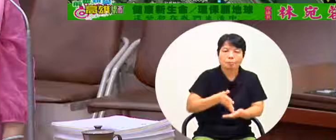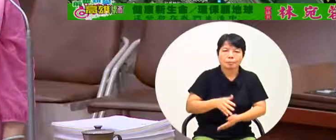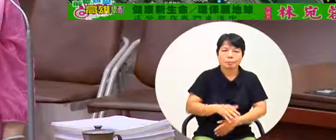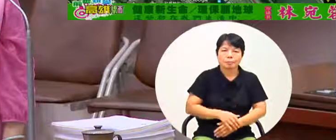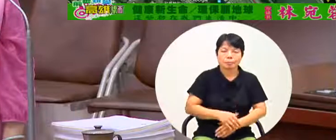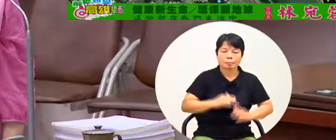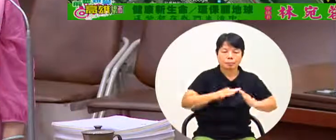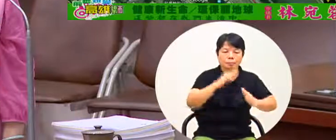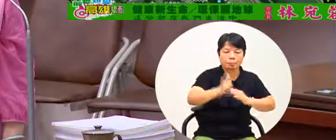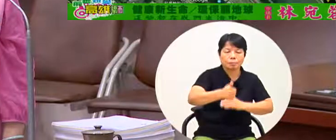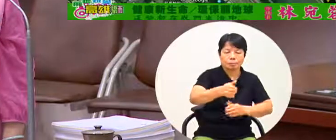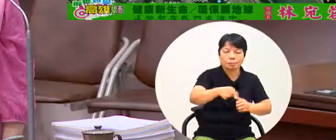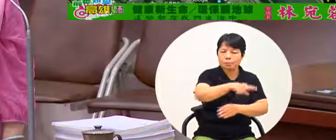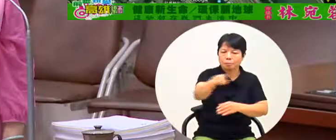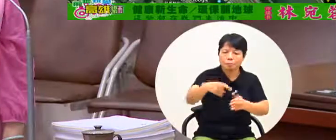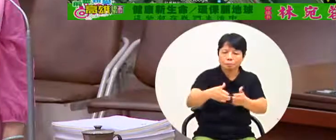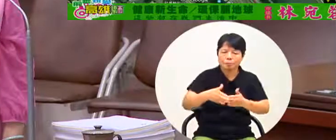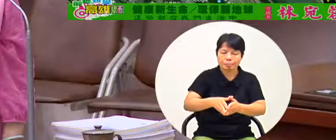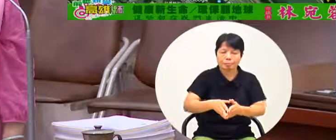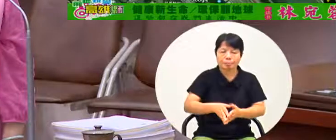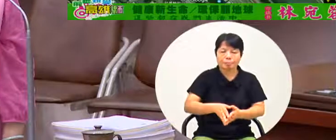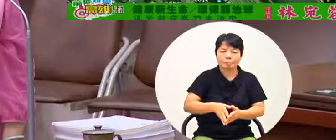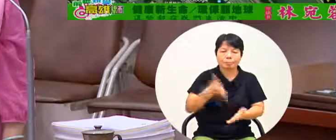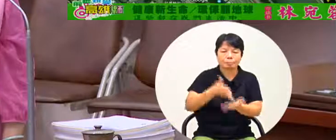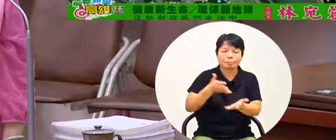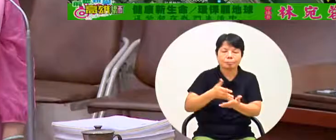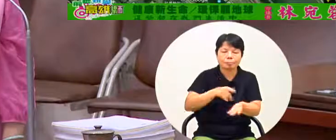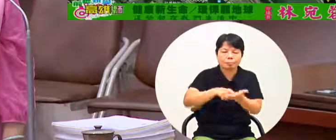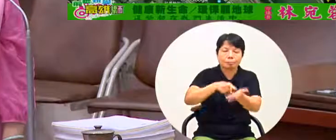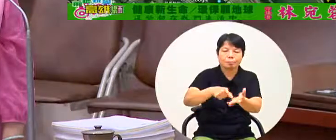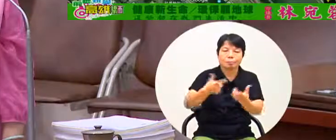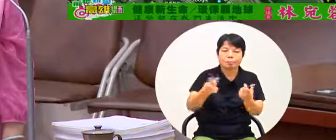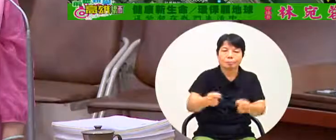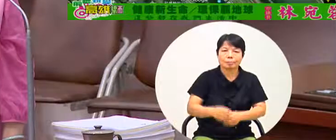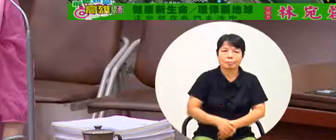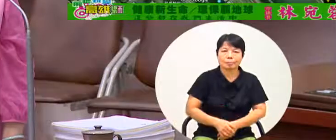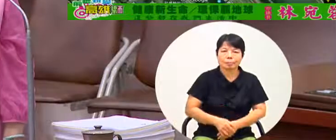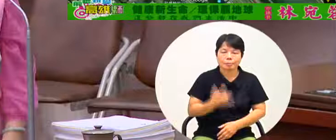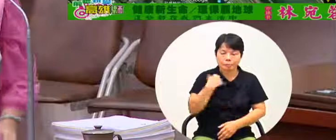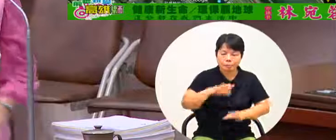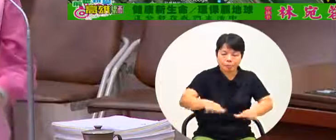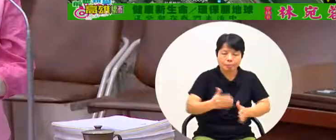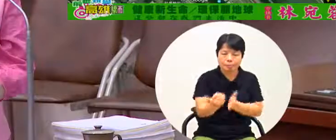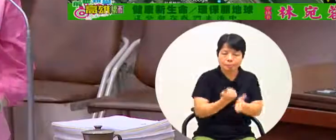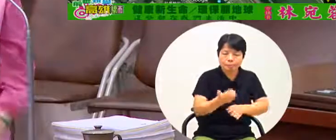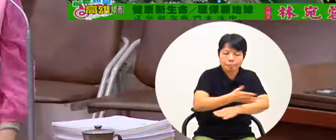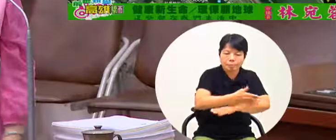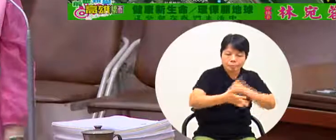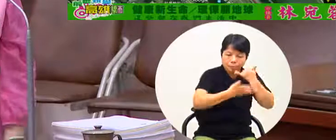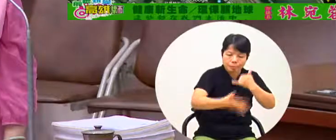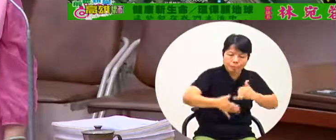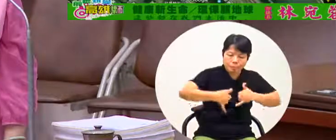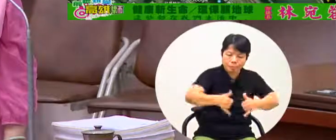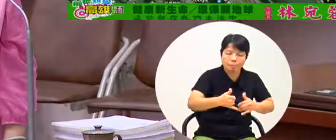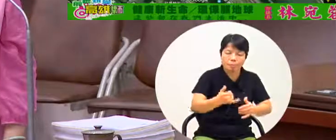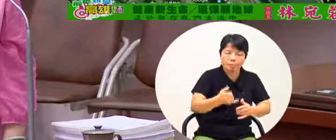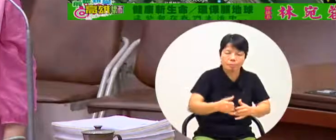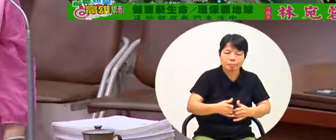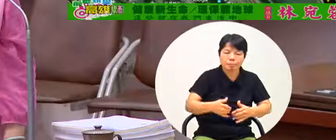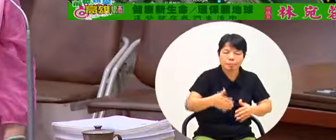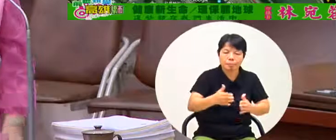可以开一条从镇海路开一条可以用啊